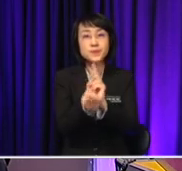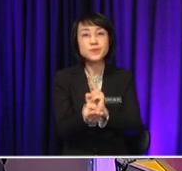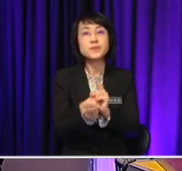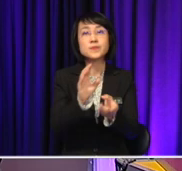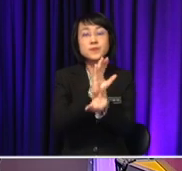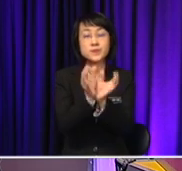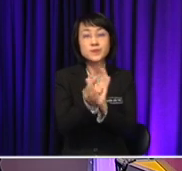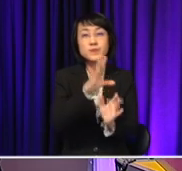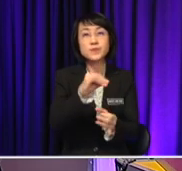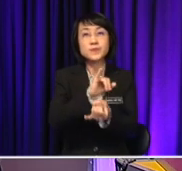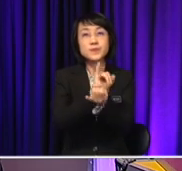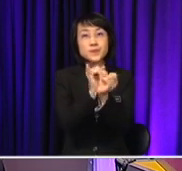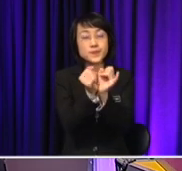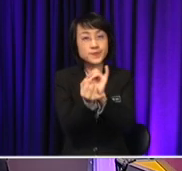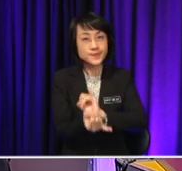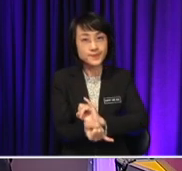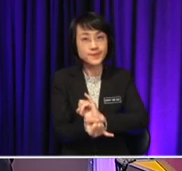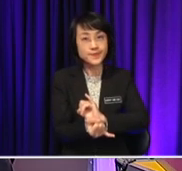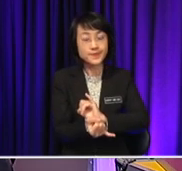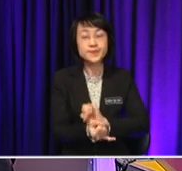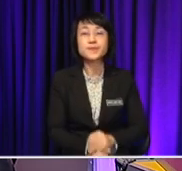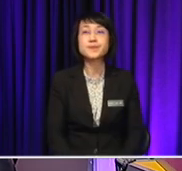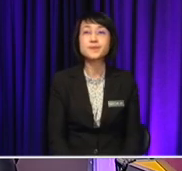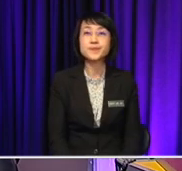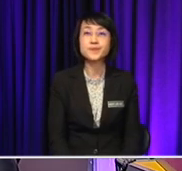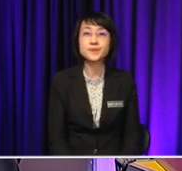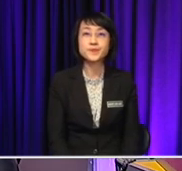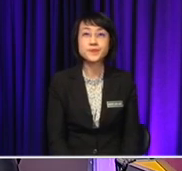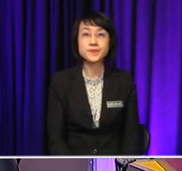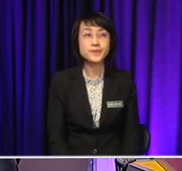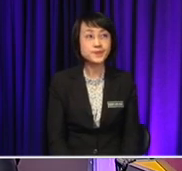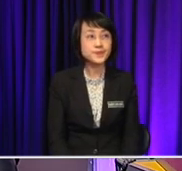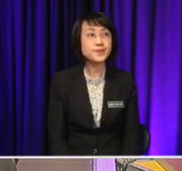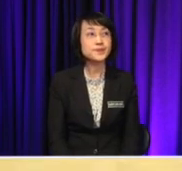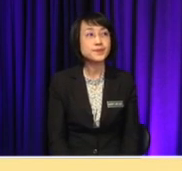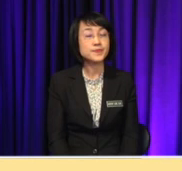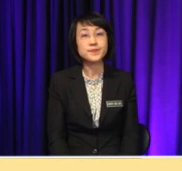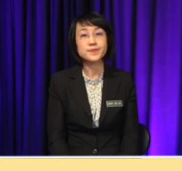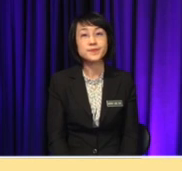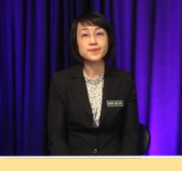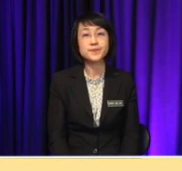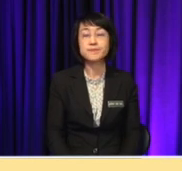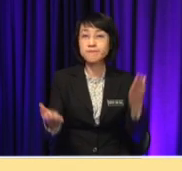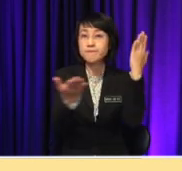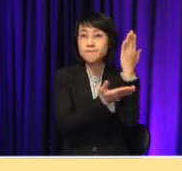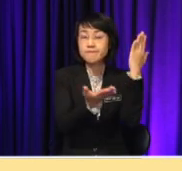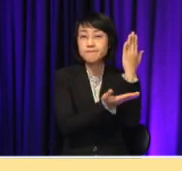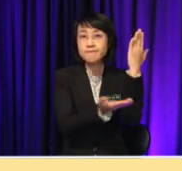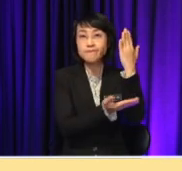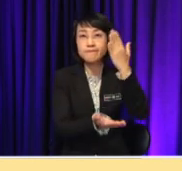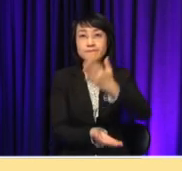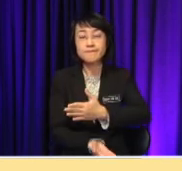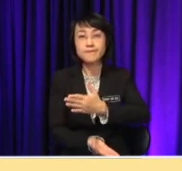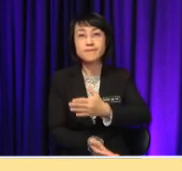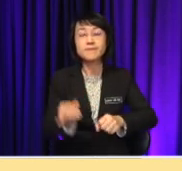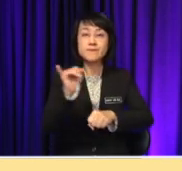menyebabkan-pekara perubahan cuaca dan iklim kegiatan manusia seperti pembalakan kita tanpa Koko Ini